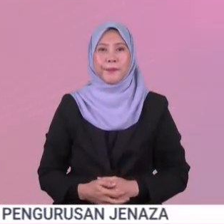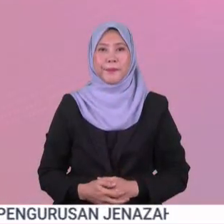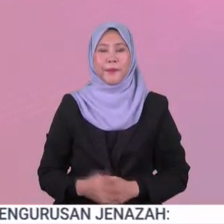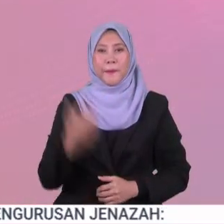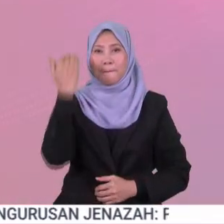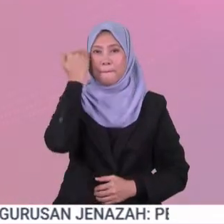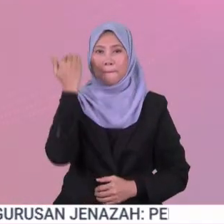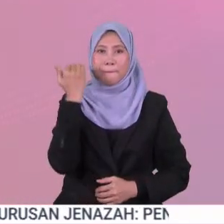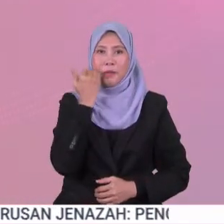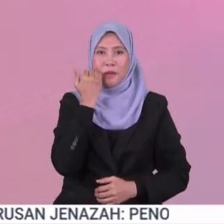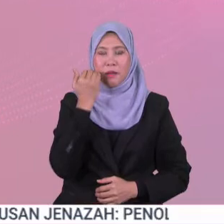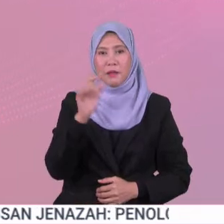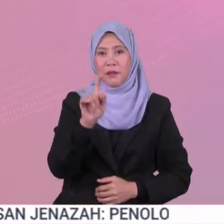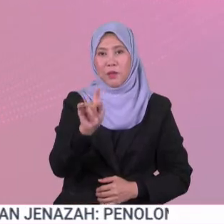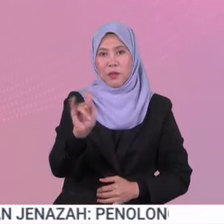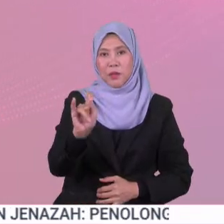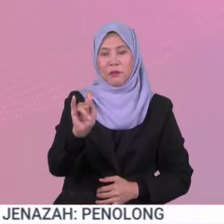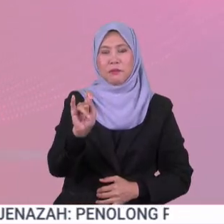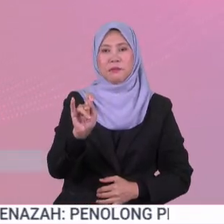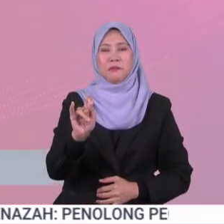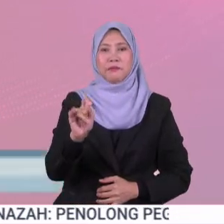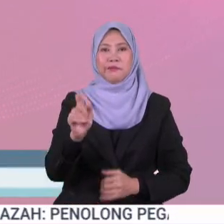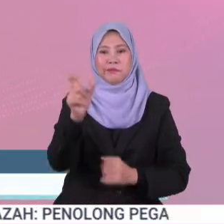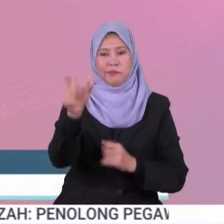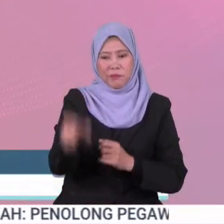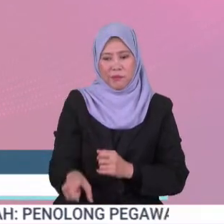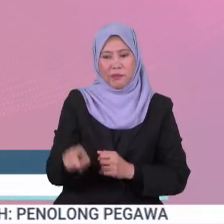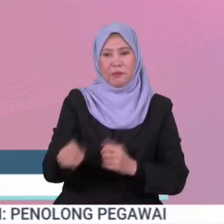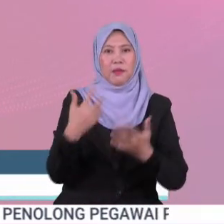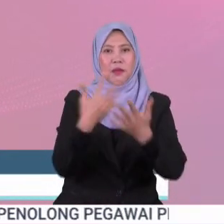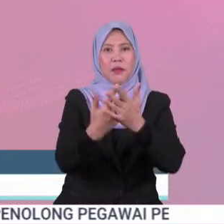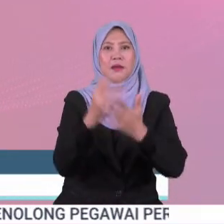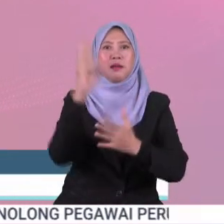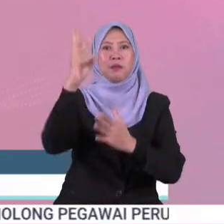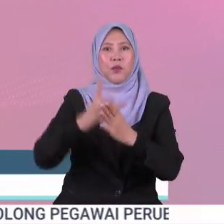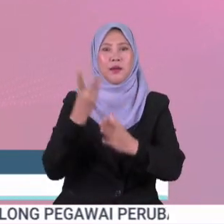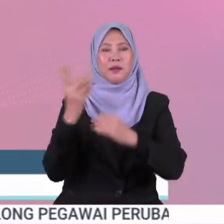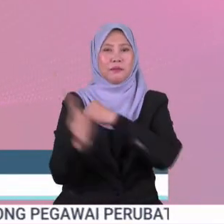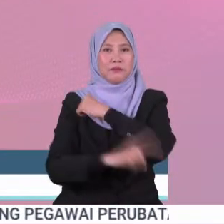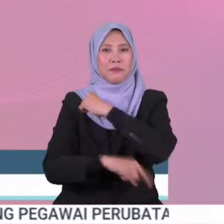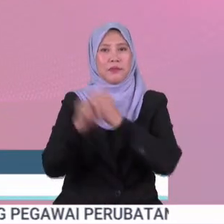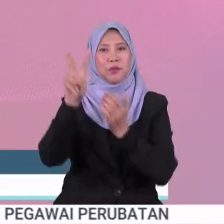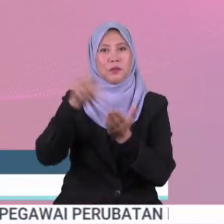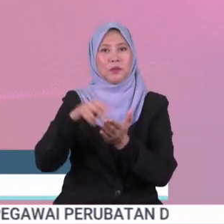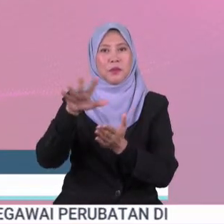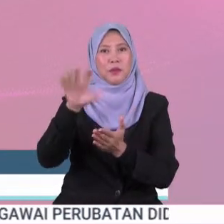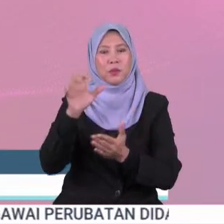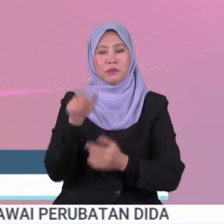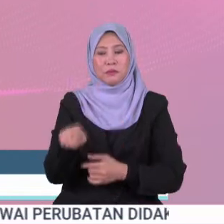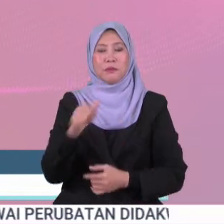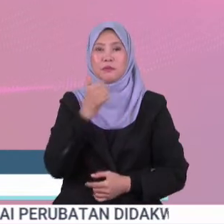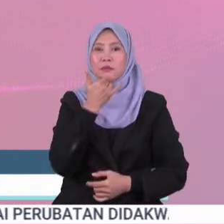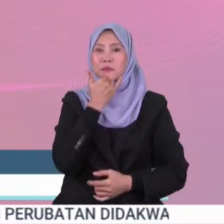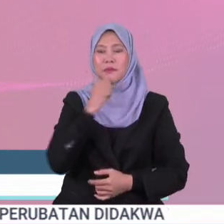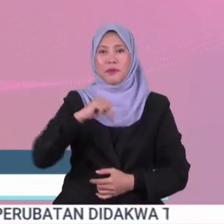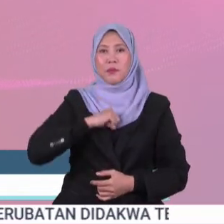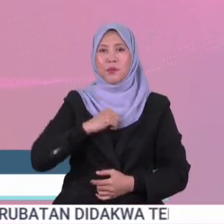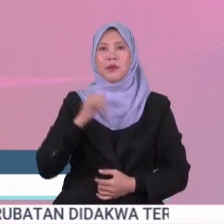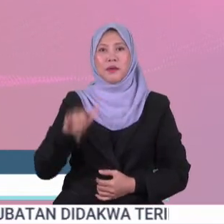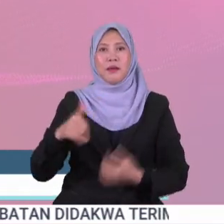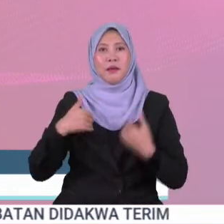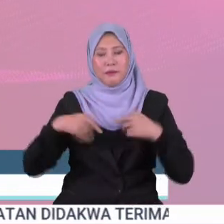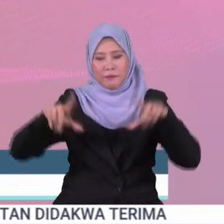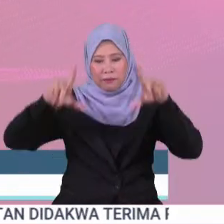Di Mahkamah Magistrat Teluk Intan, seorang individu dipenjara 6 bulan dan didenda RM2,500 selepas mengaku bersalah memiliki